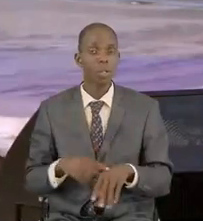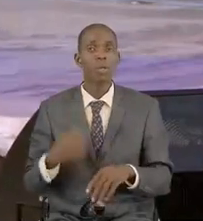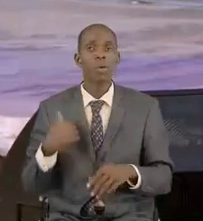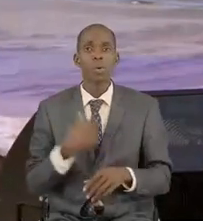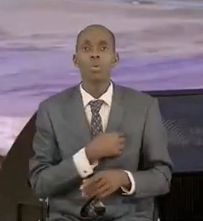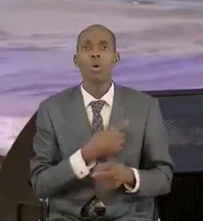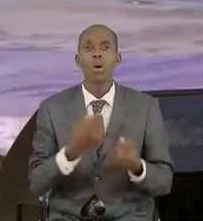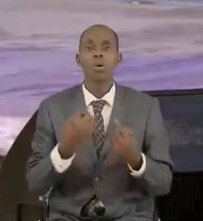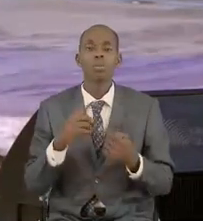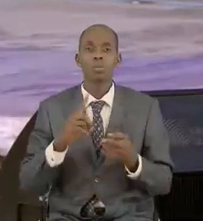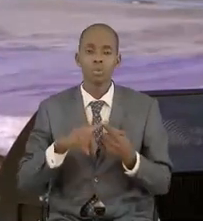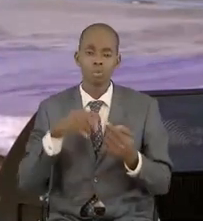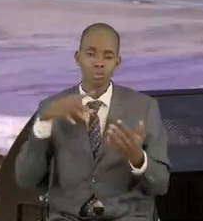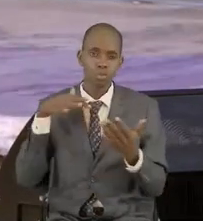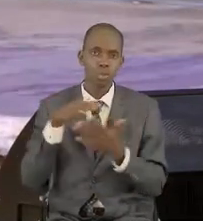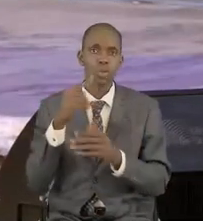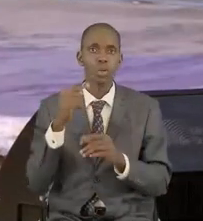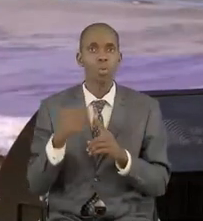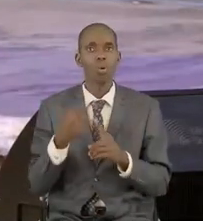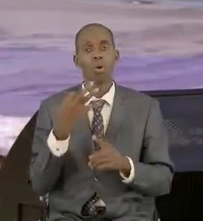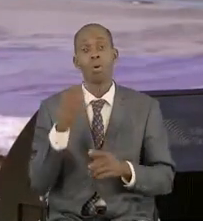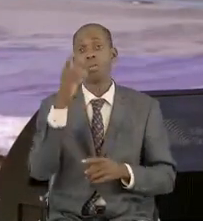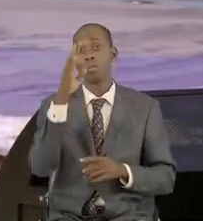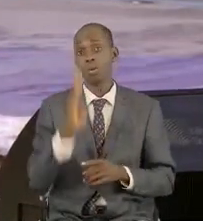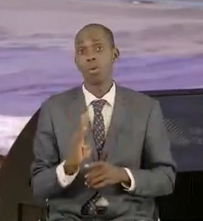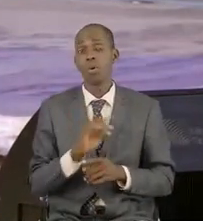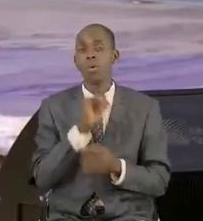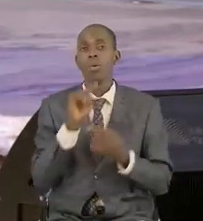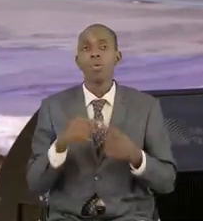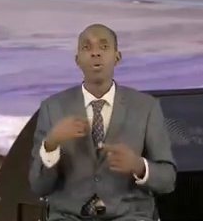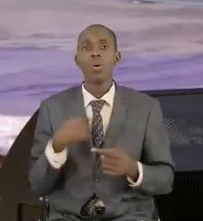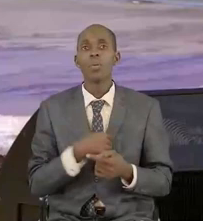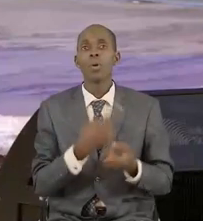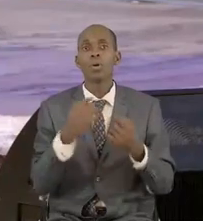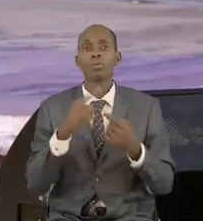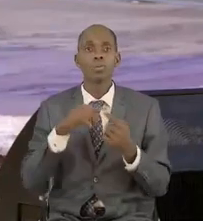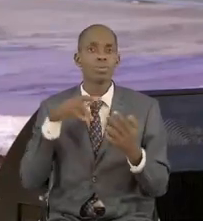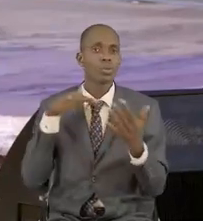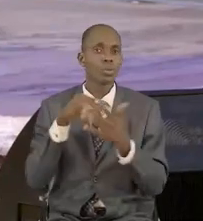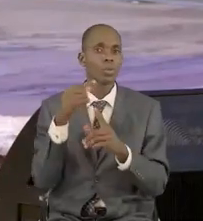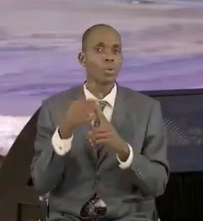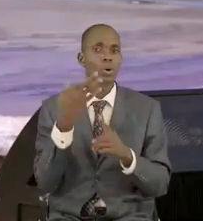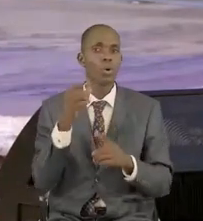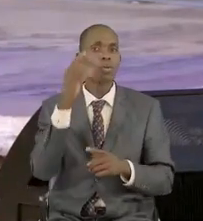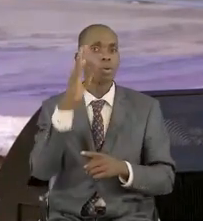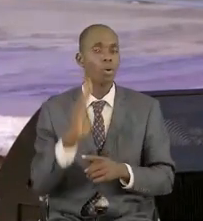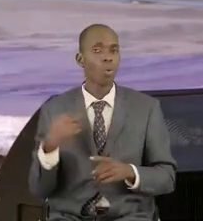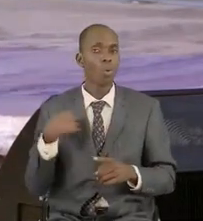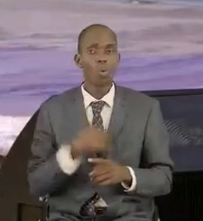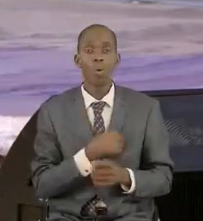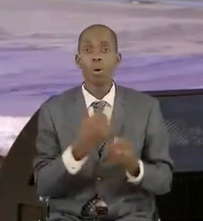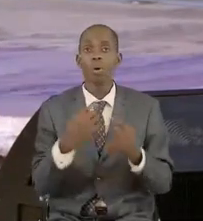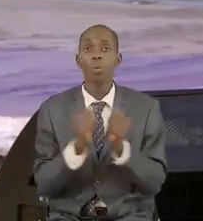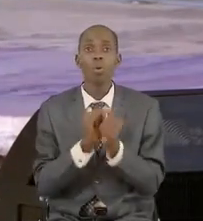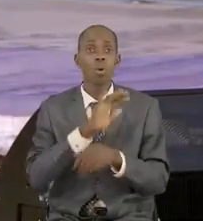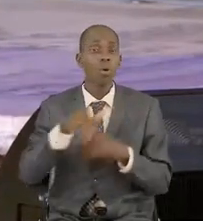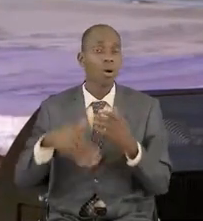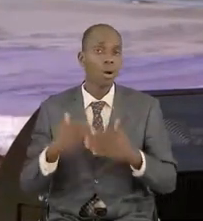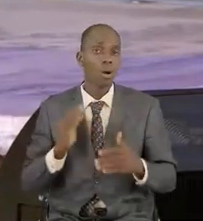et étudier la Parole de Dieu et quand on vient étudier la Parole de Dieu nous venons de toute notre attention